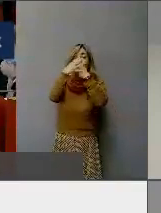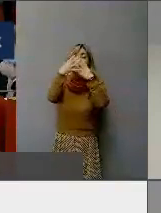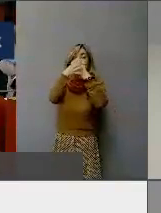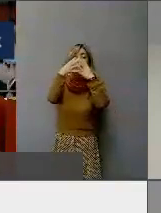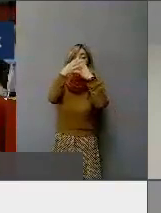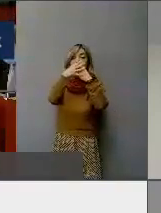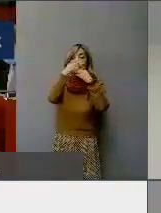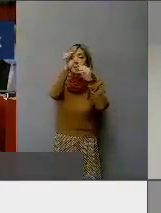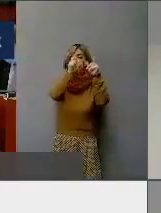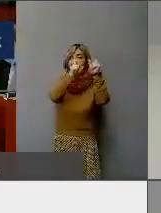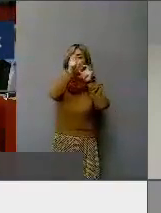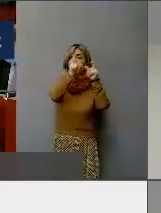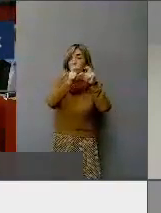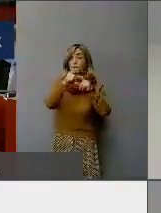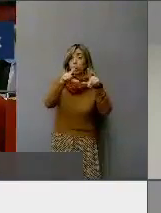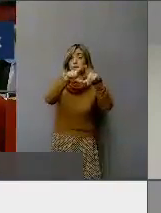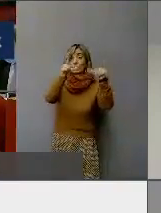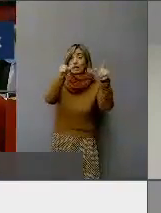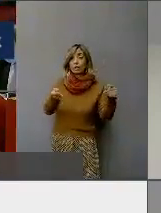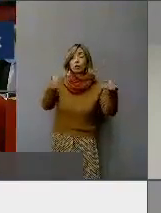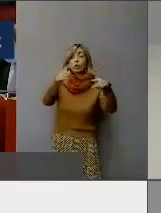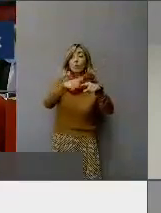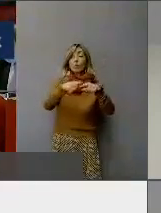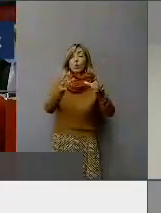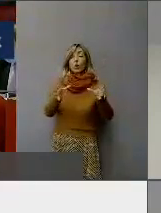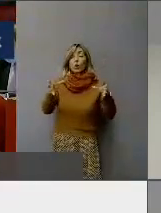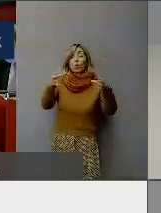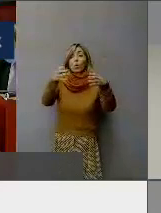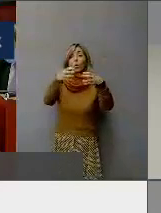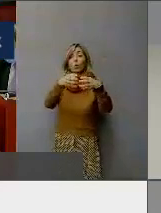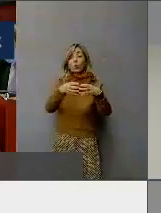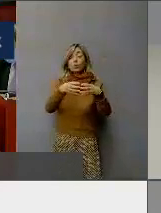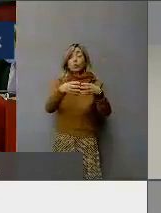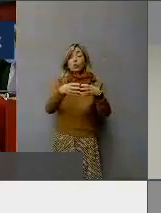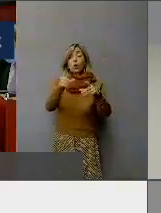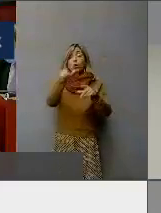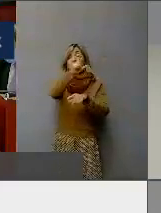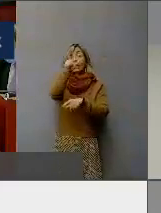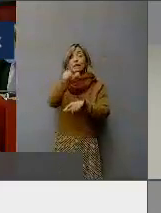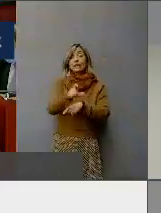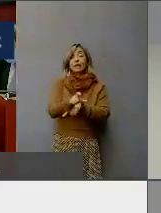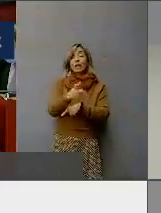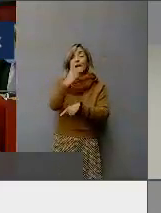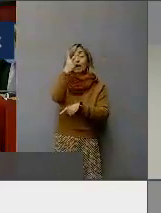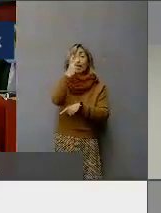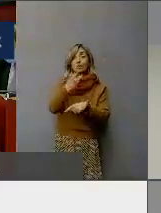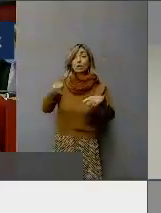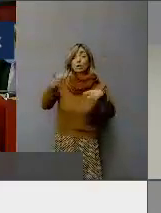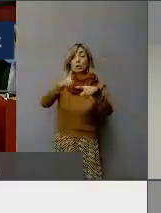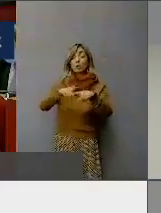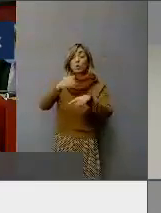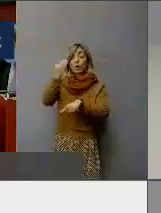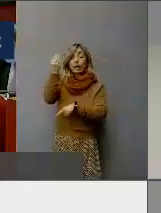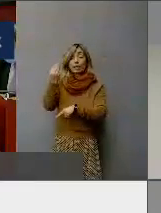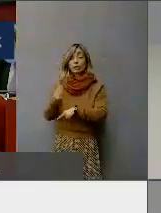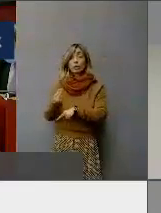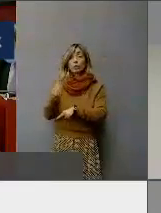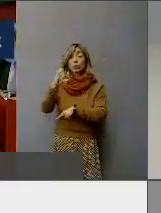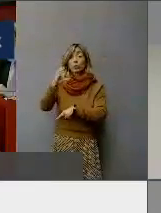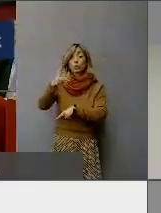dall'istituto persone quindi con questa diciamo a riproporre riportare questa diciamo